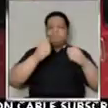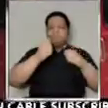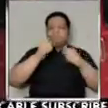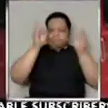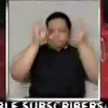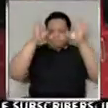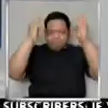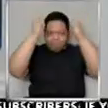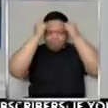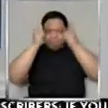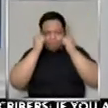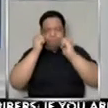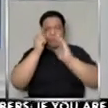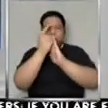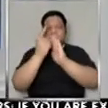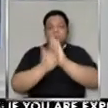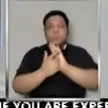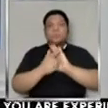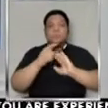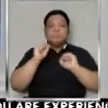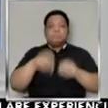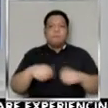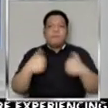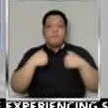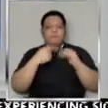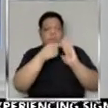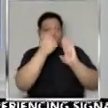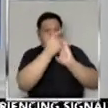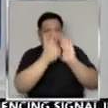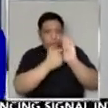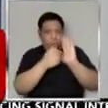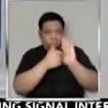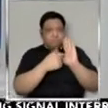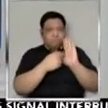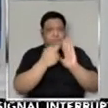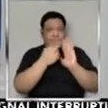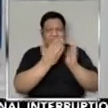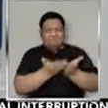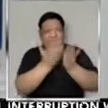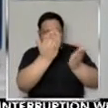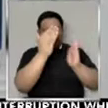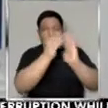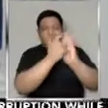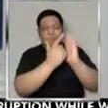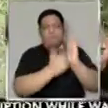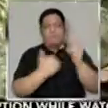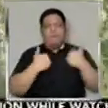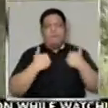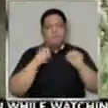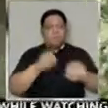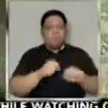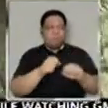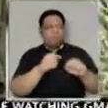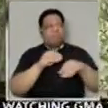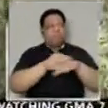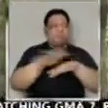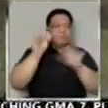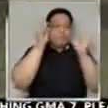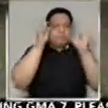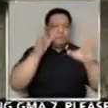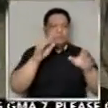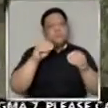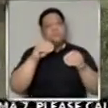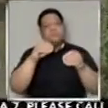probisyon ang panukala na makasasama sa ating karapatan bilang mga mamamayan. Kasama rito ang pagbibigay ng kapangyarihan